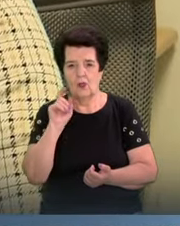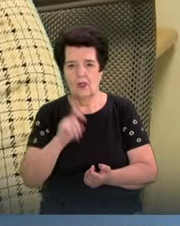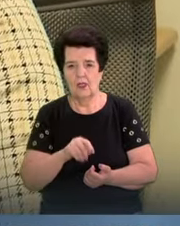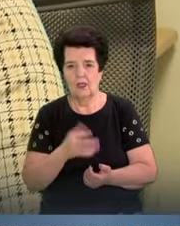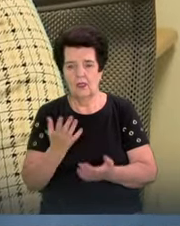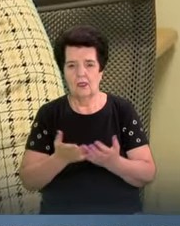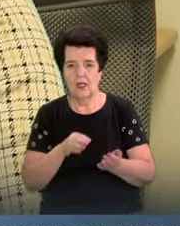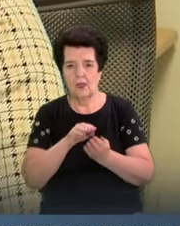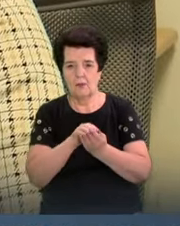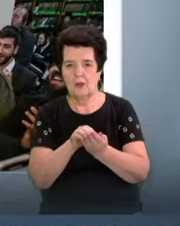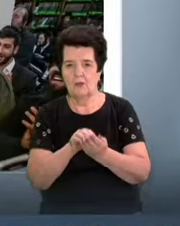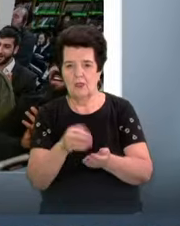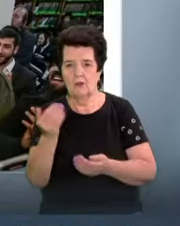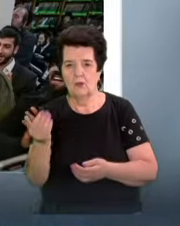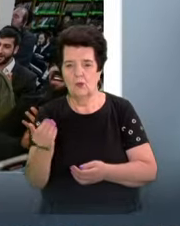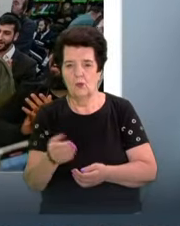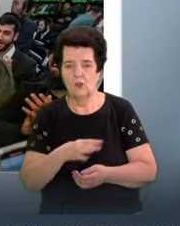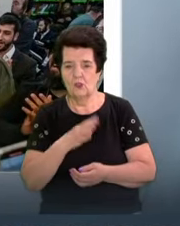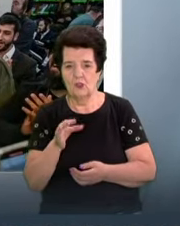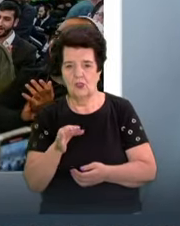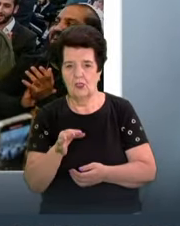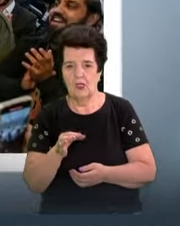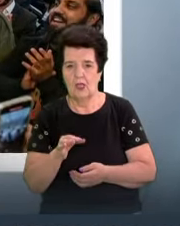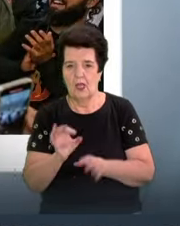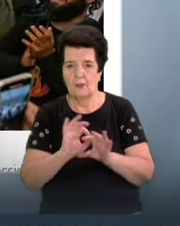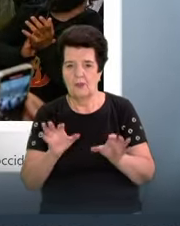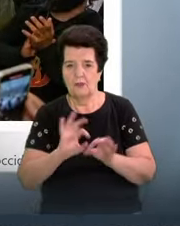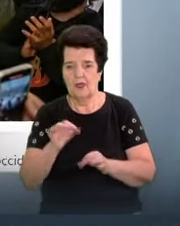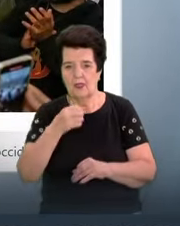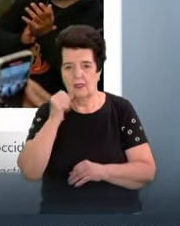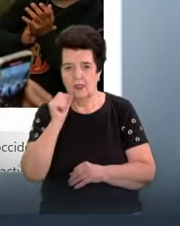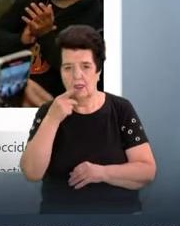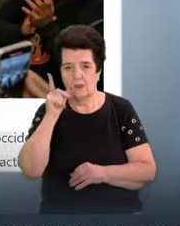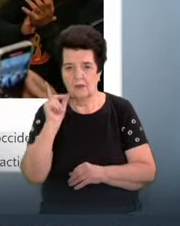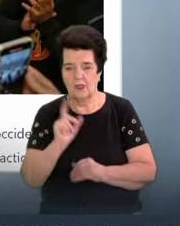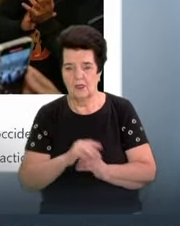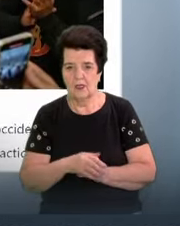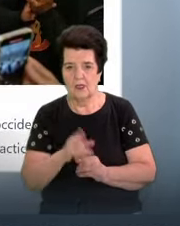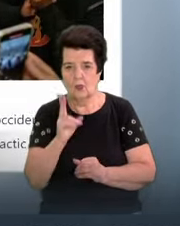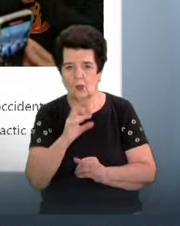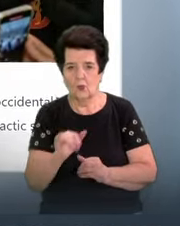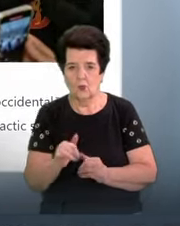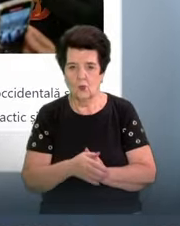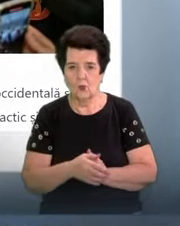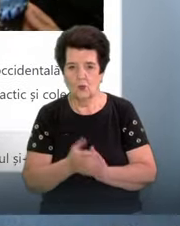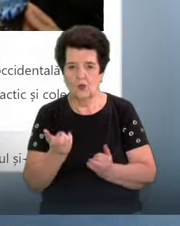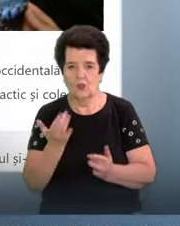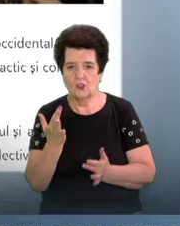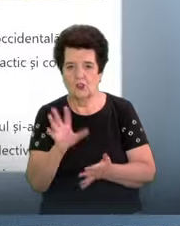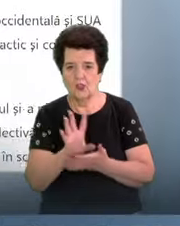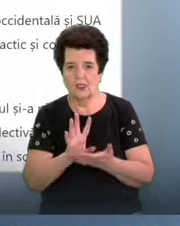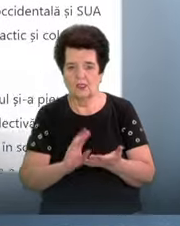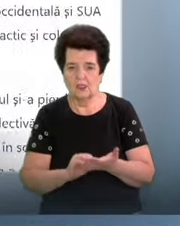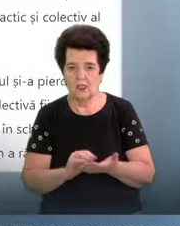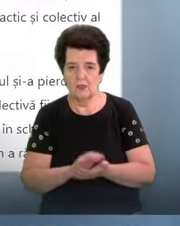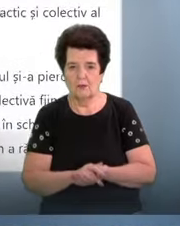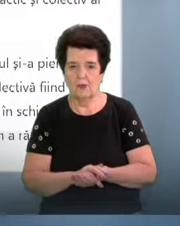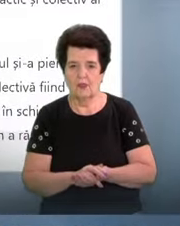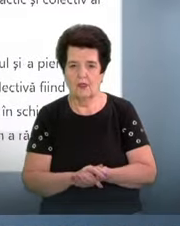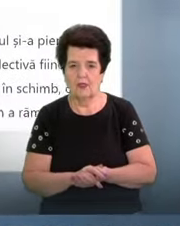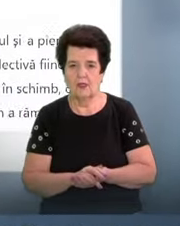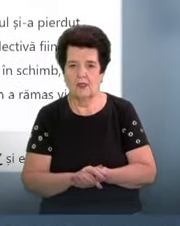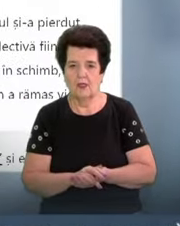mergi la mormântul lui, și am explicat ieri sau alaltă ieri cu niște exemple ce este